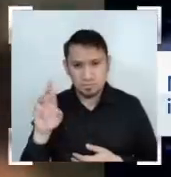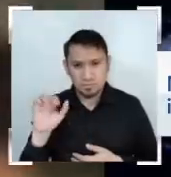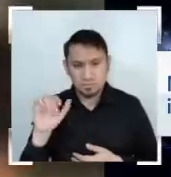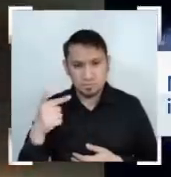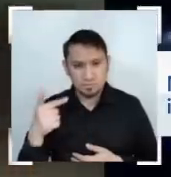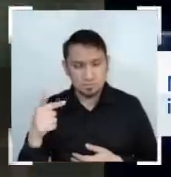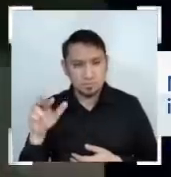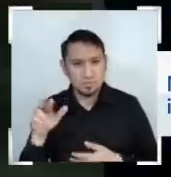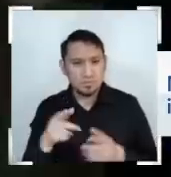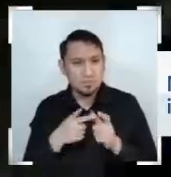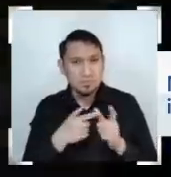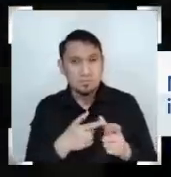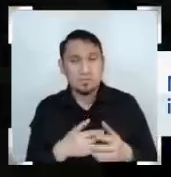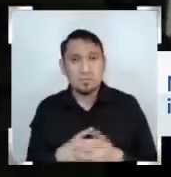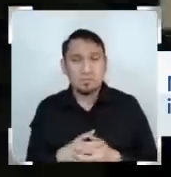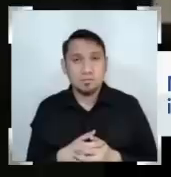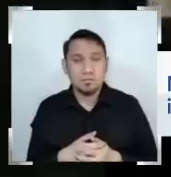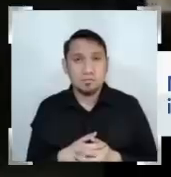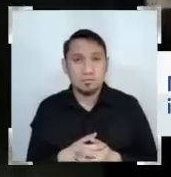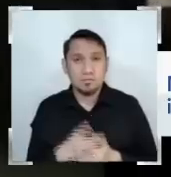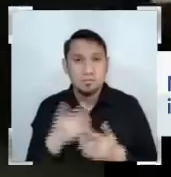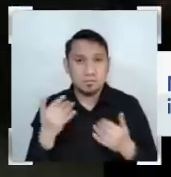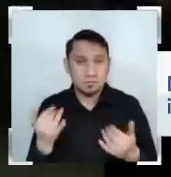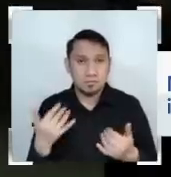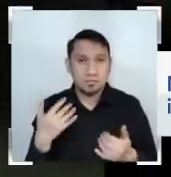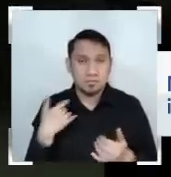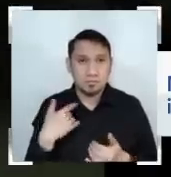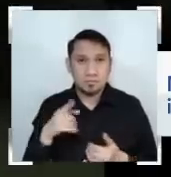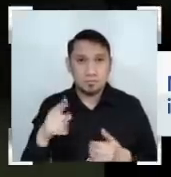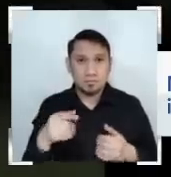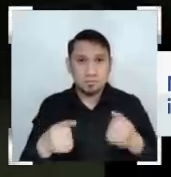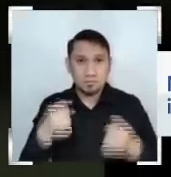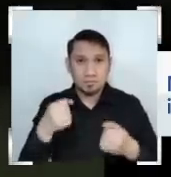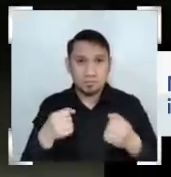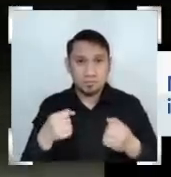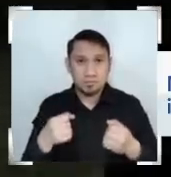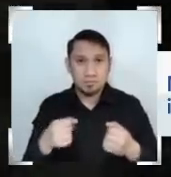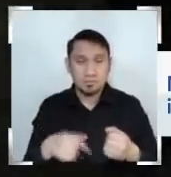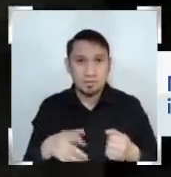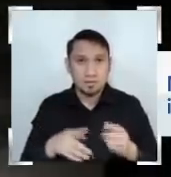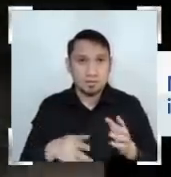kanyang hinala. Dahil segundo lang ang lumipas, may dalawang kotse ang biglang humarurot.